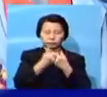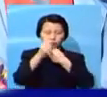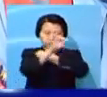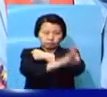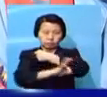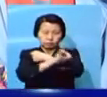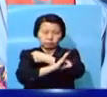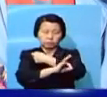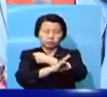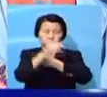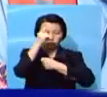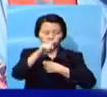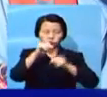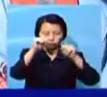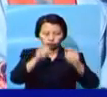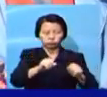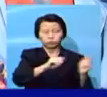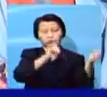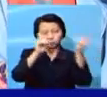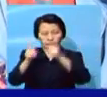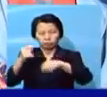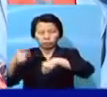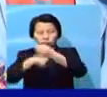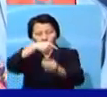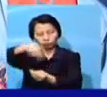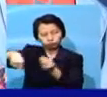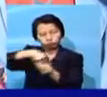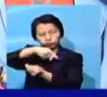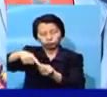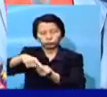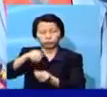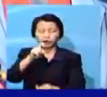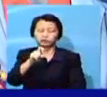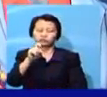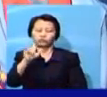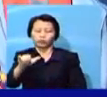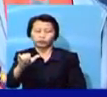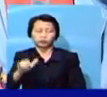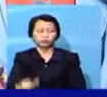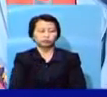sembilan game yang ketiga untuk melaikkan diri ke pusingan seterusnyaitu kumpulan